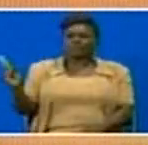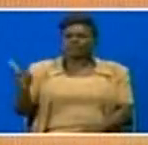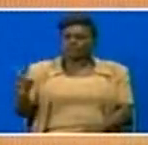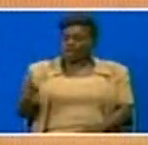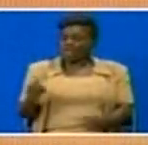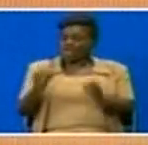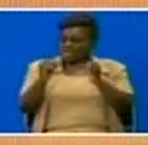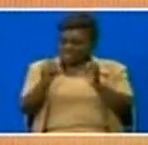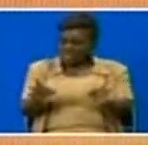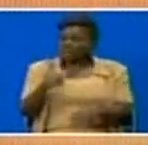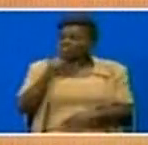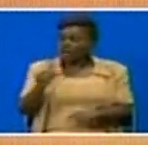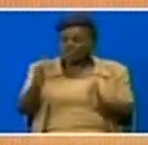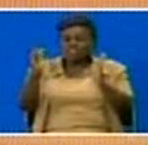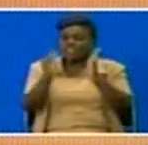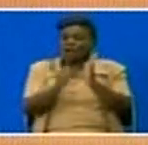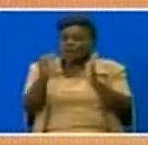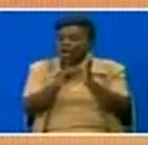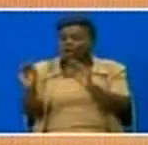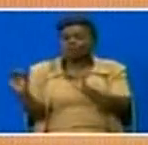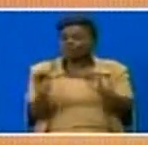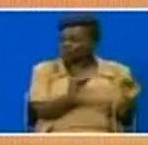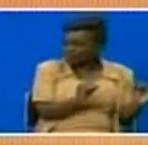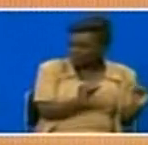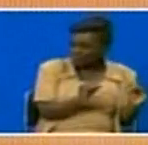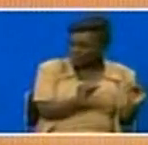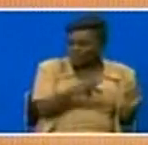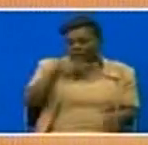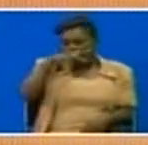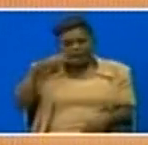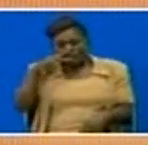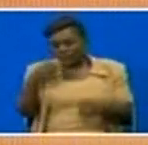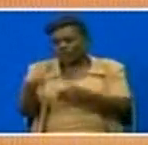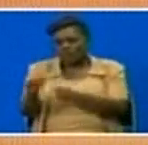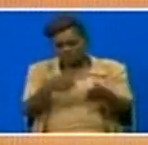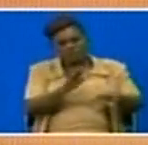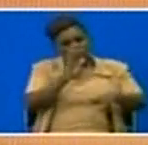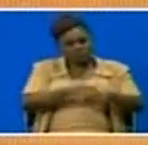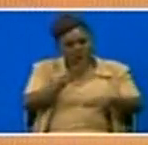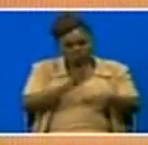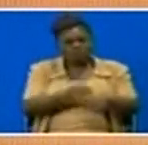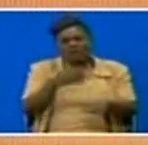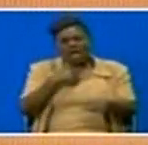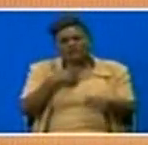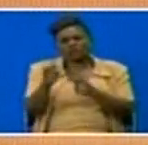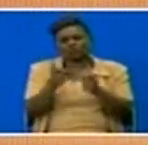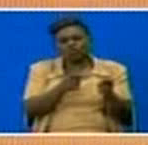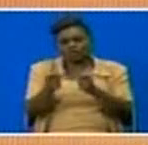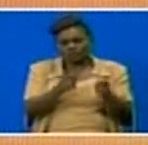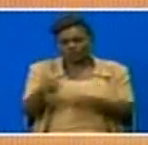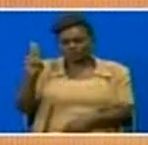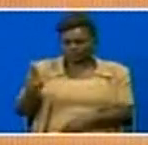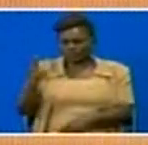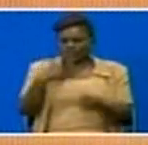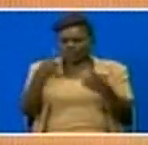la sivyo jamii ya Wakamba itahama muungano huo. Amesema Kalonzo ana nafasi nzuri ya kukabiliana na Rais Uhuru Kenyatta. Alizungumza